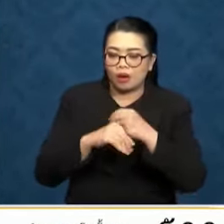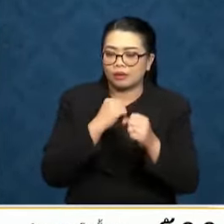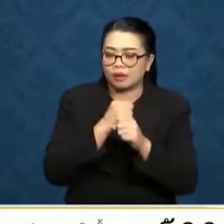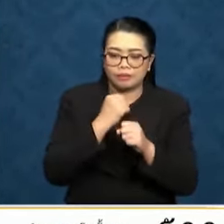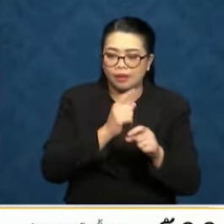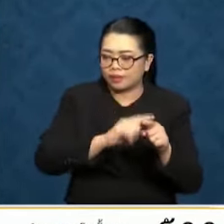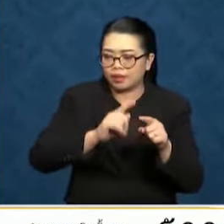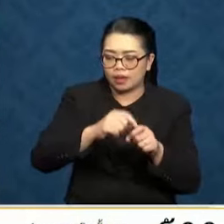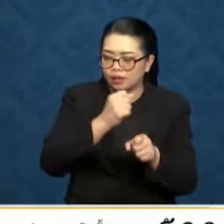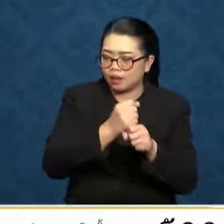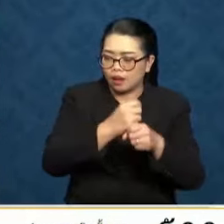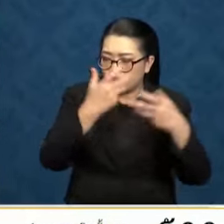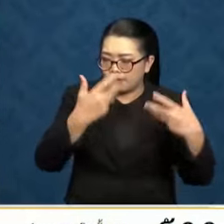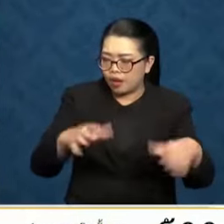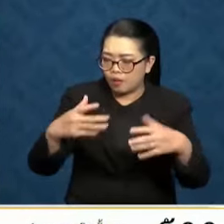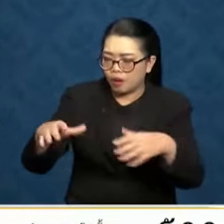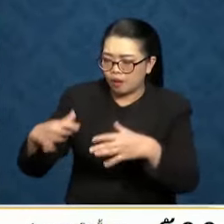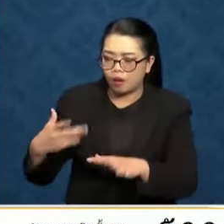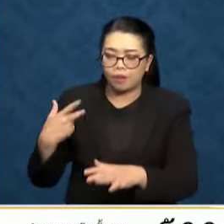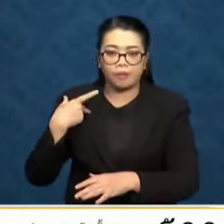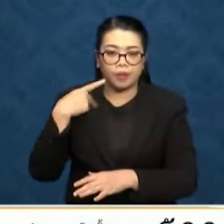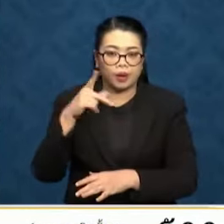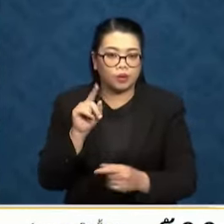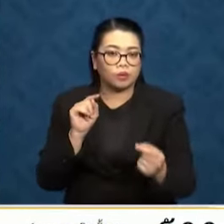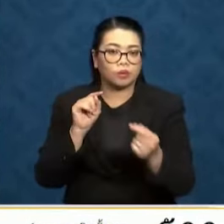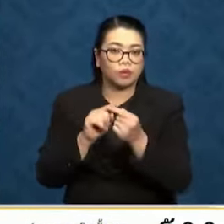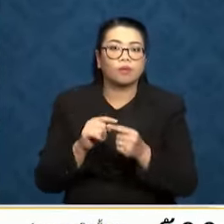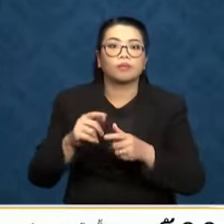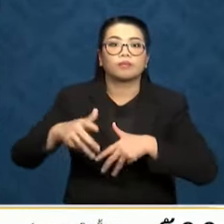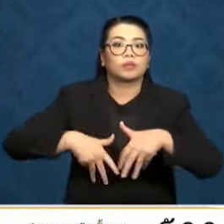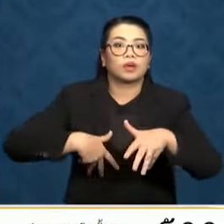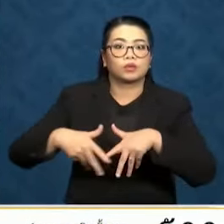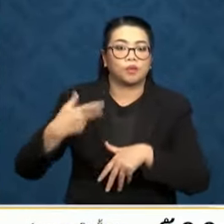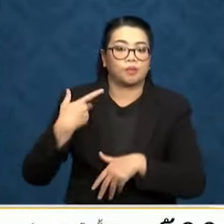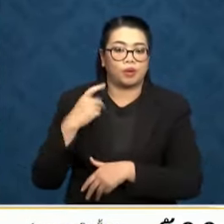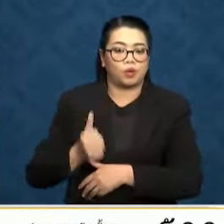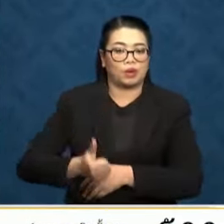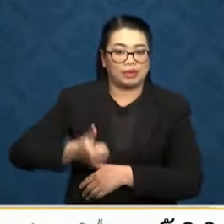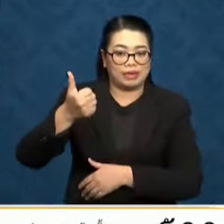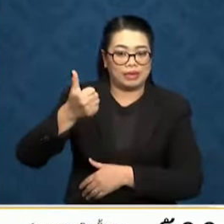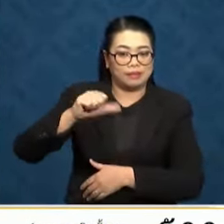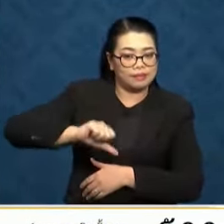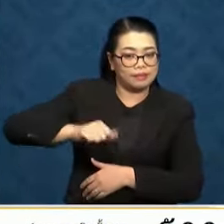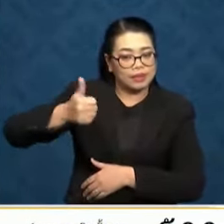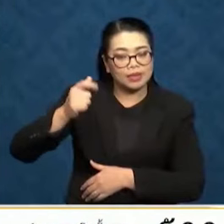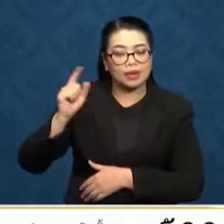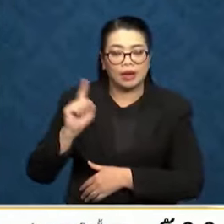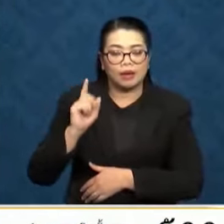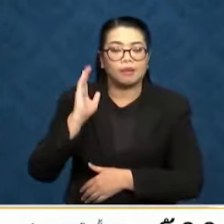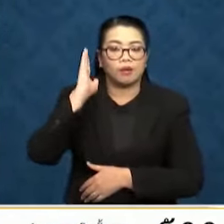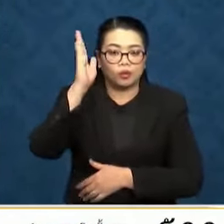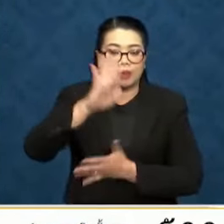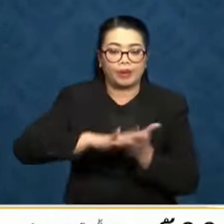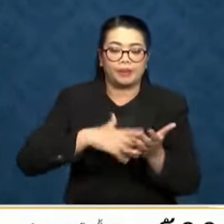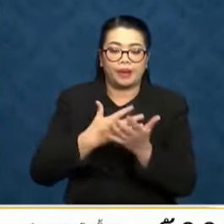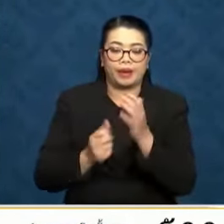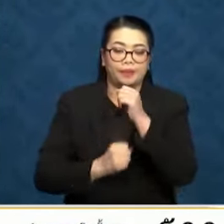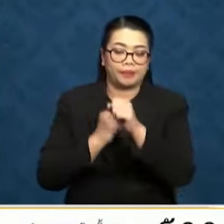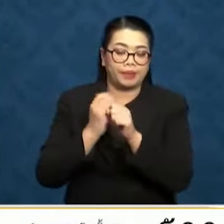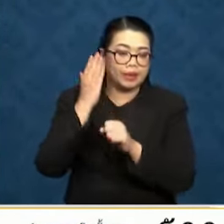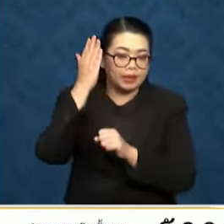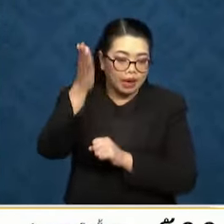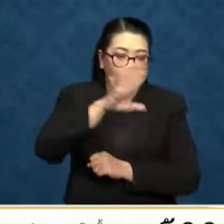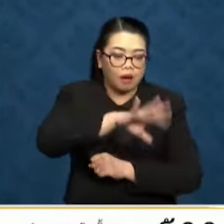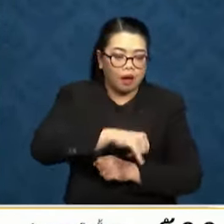หน่วยงานราชการได้ค่ะแล้วก็เอาไปปรับปรุงดำเนินการให้มันมีประสิทธิภาพมากขึ้นในปีถัดๆไปท่าน